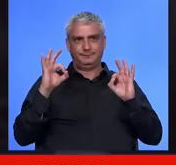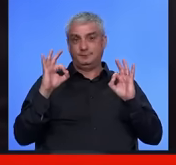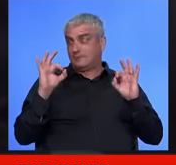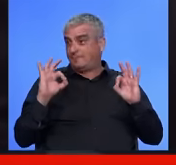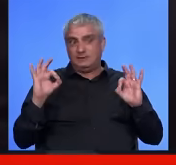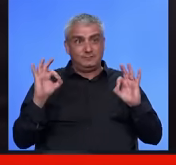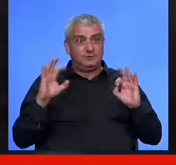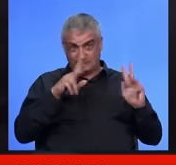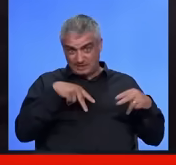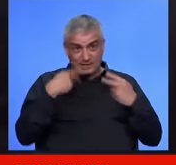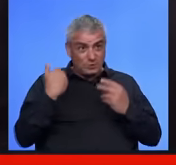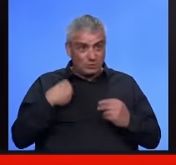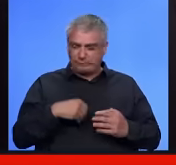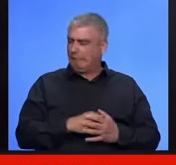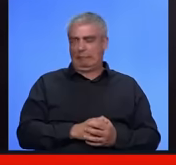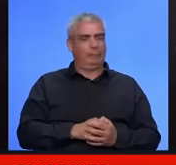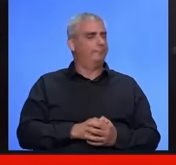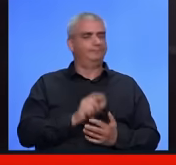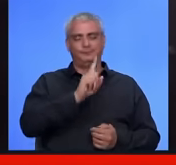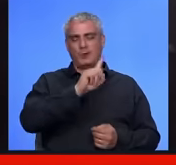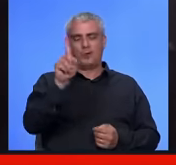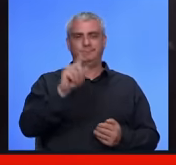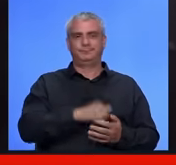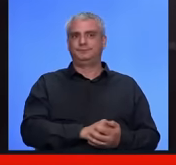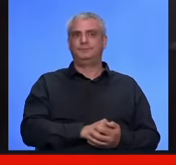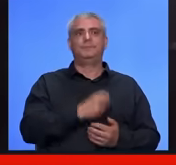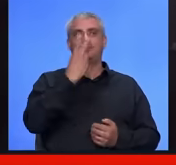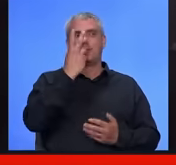אף אחד. יחזרו לקריית שמונה? לא.